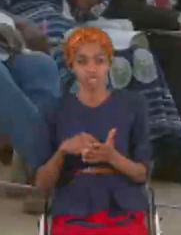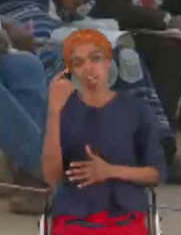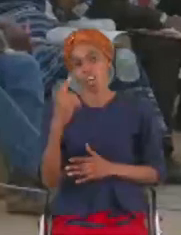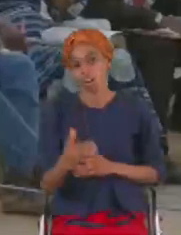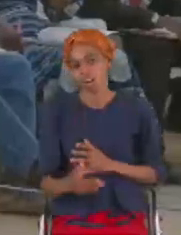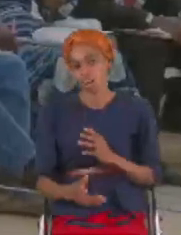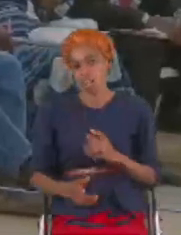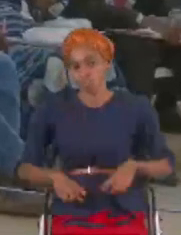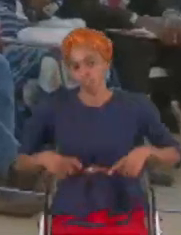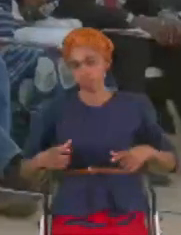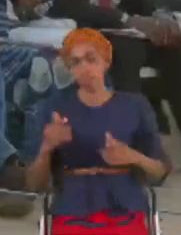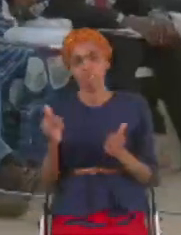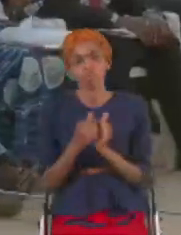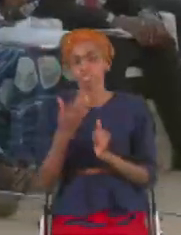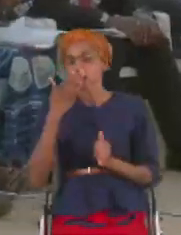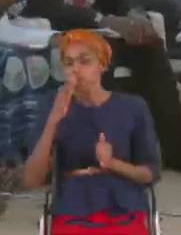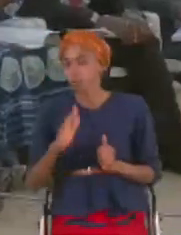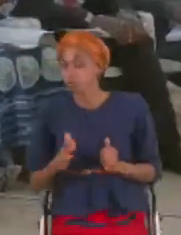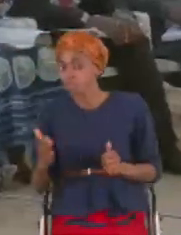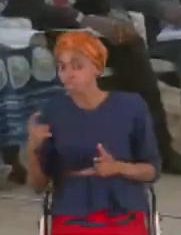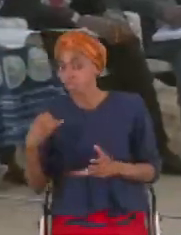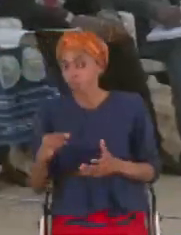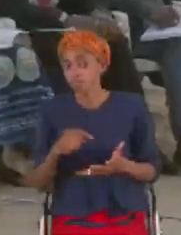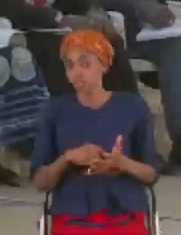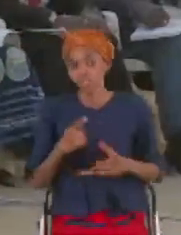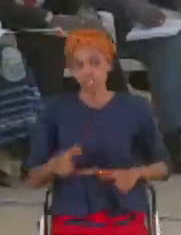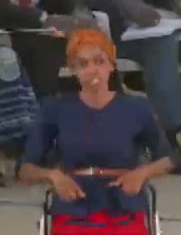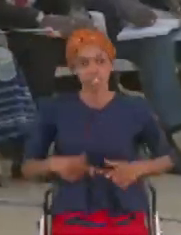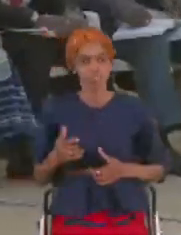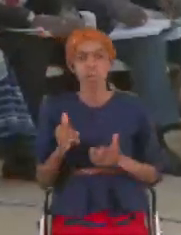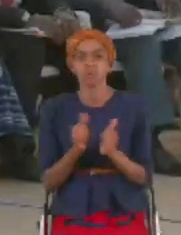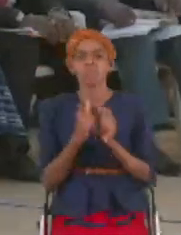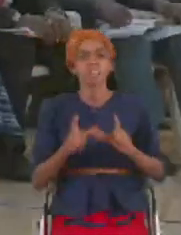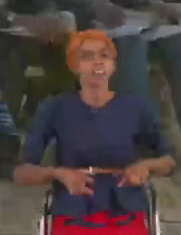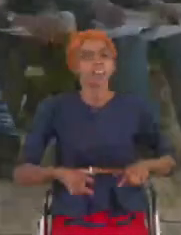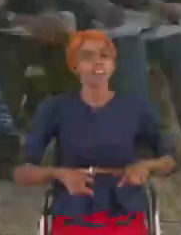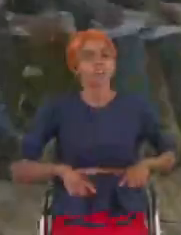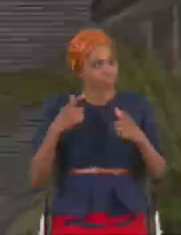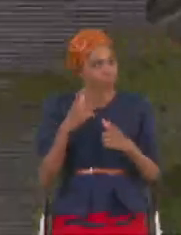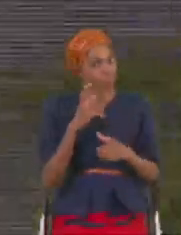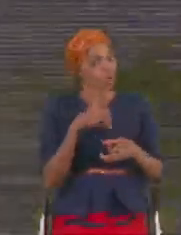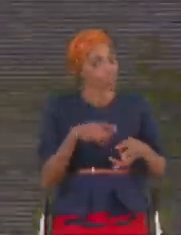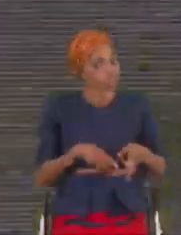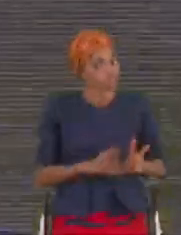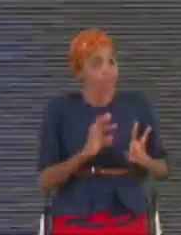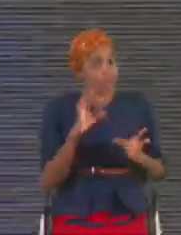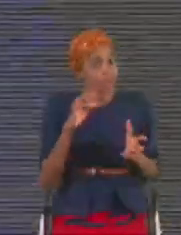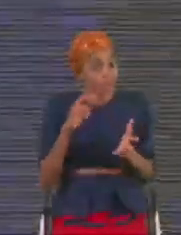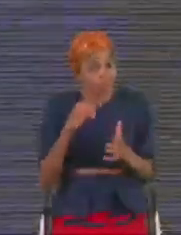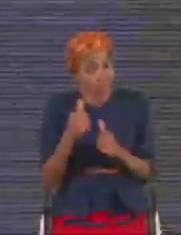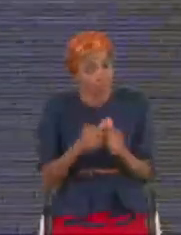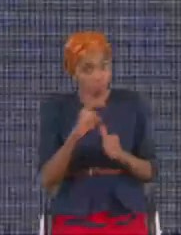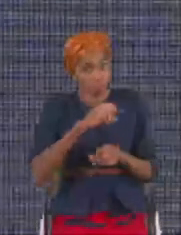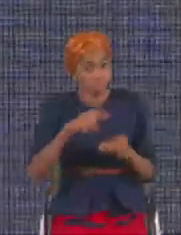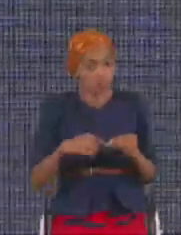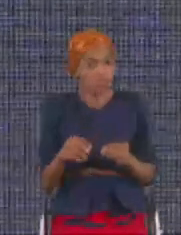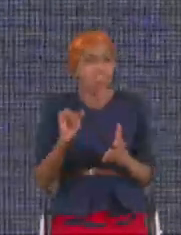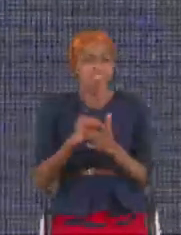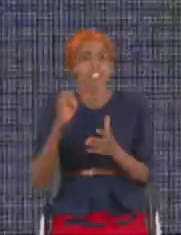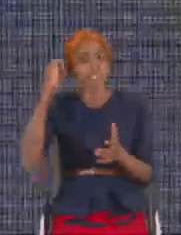la corruption de cette vie du style de vie de tout le monde s'il veut